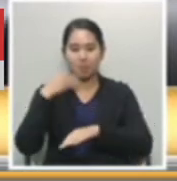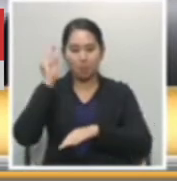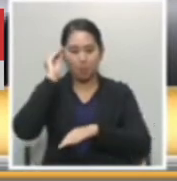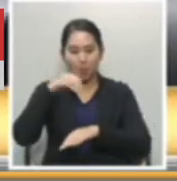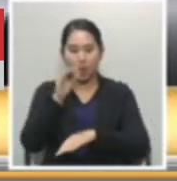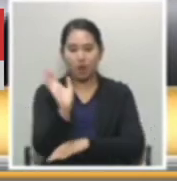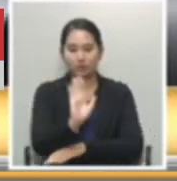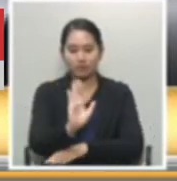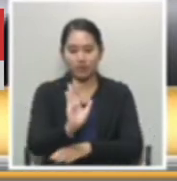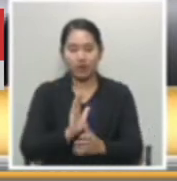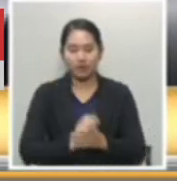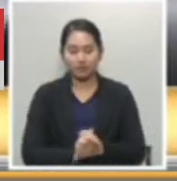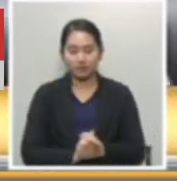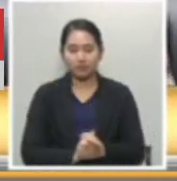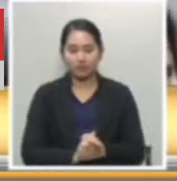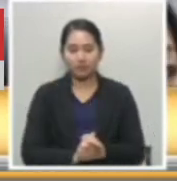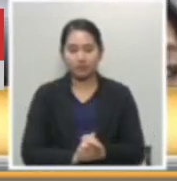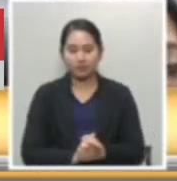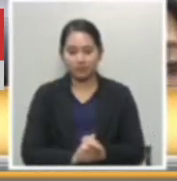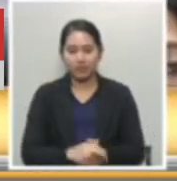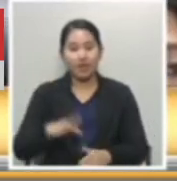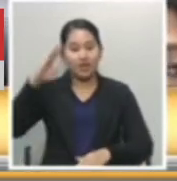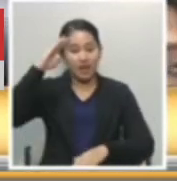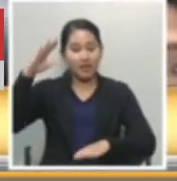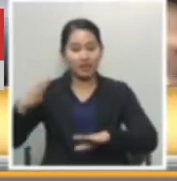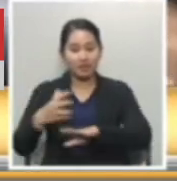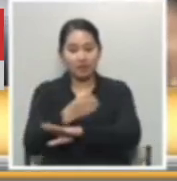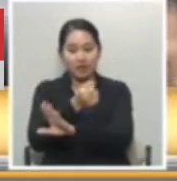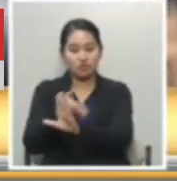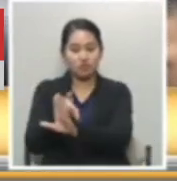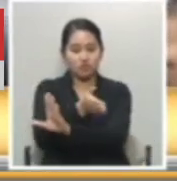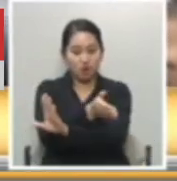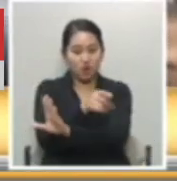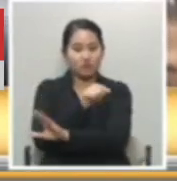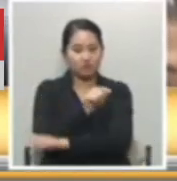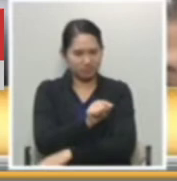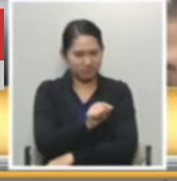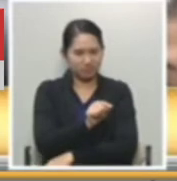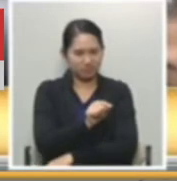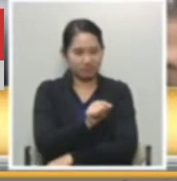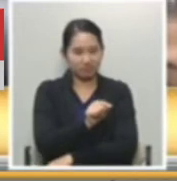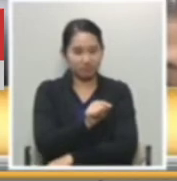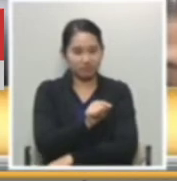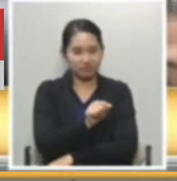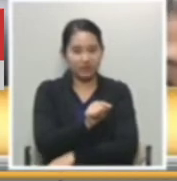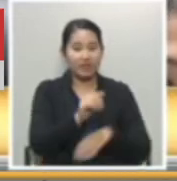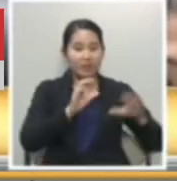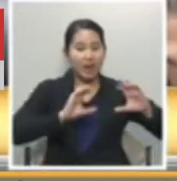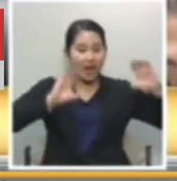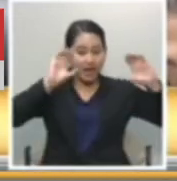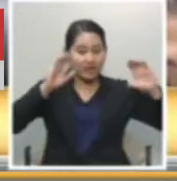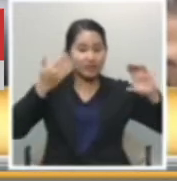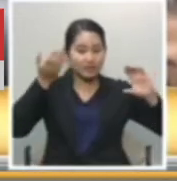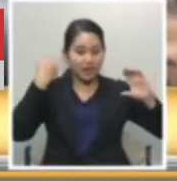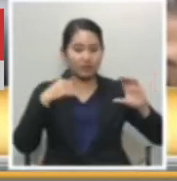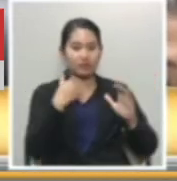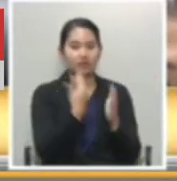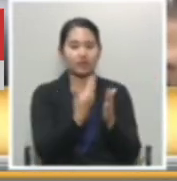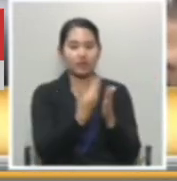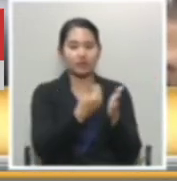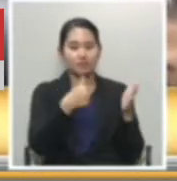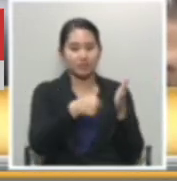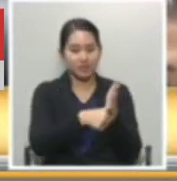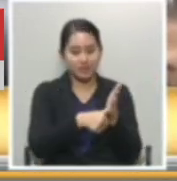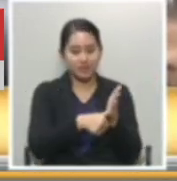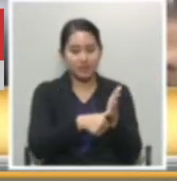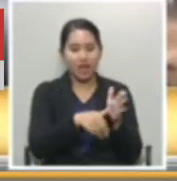านครับหลังก่อนการยึดอำนาจรัฐบาลที่แล้วเนี่ยนะครับเขาสามารถที่จะจัดเก็บภาษีได้เกิน